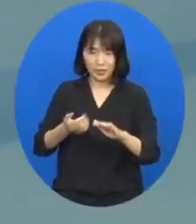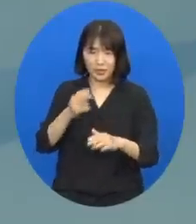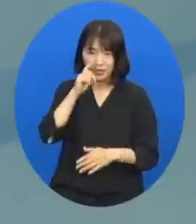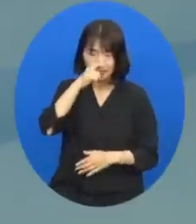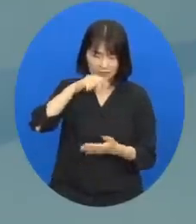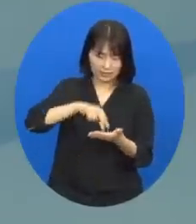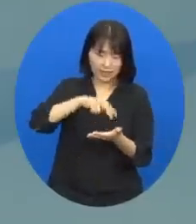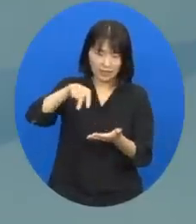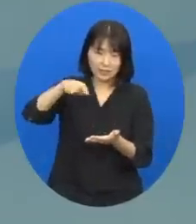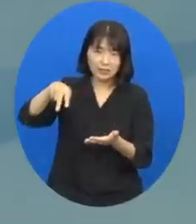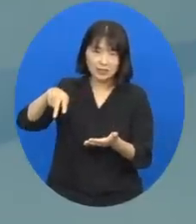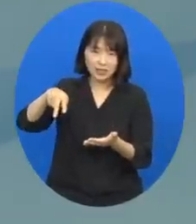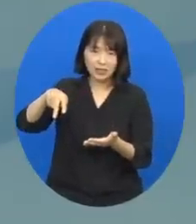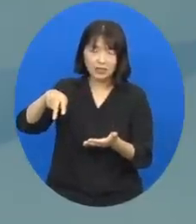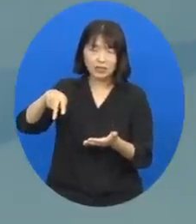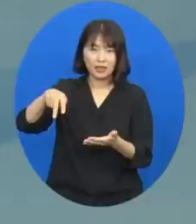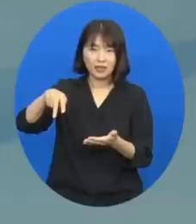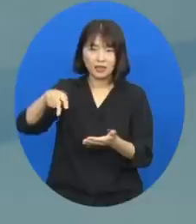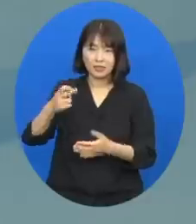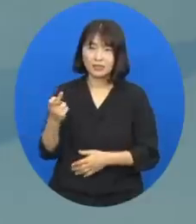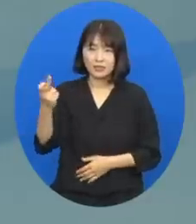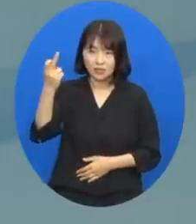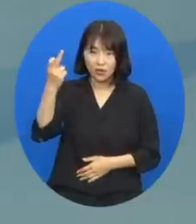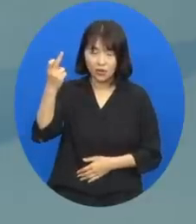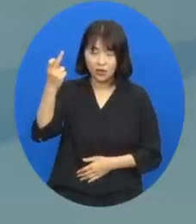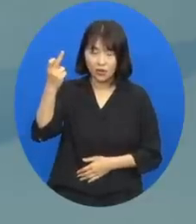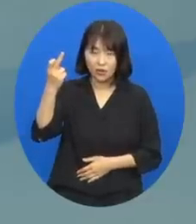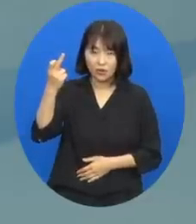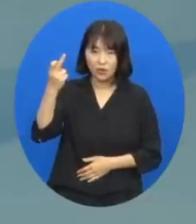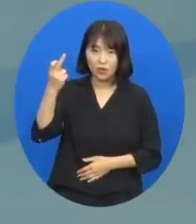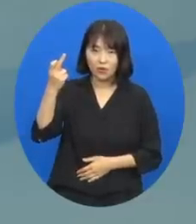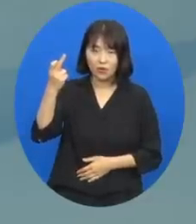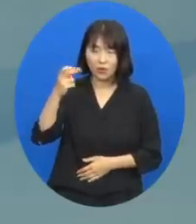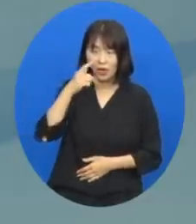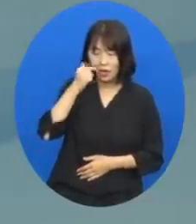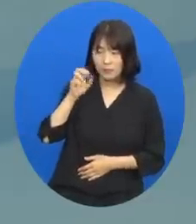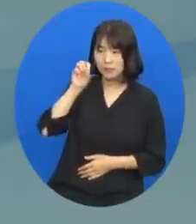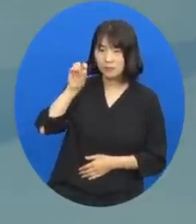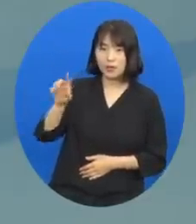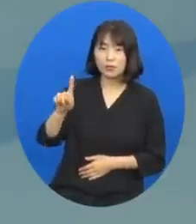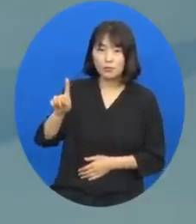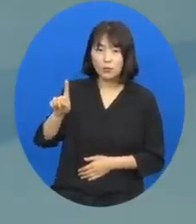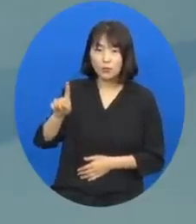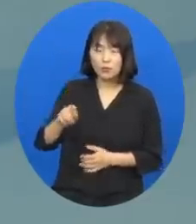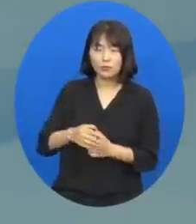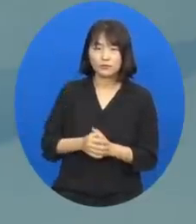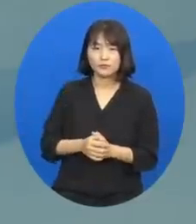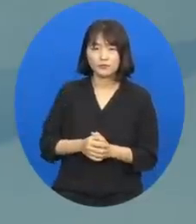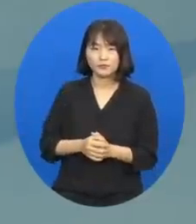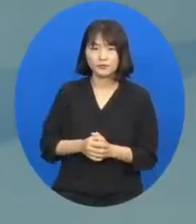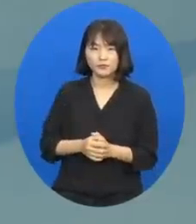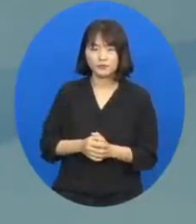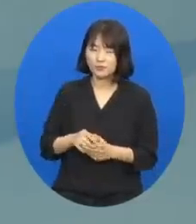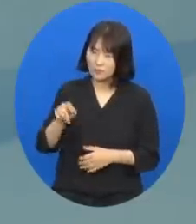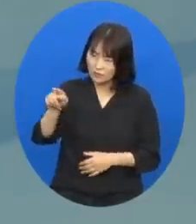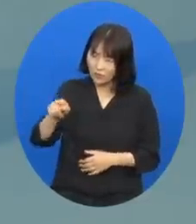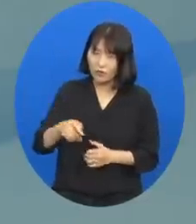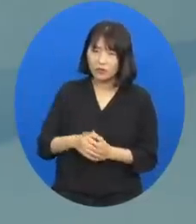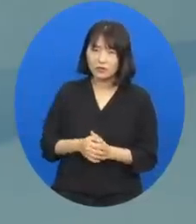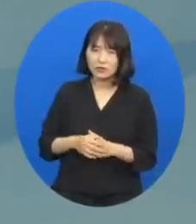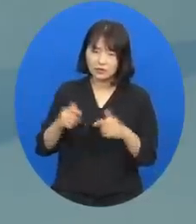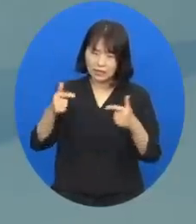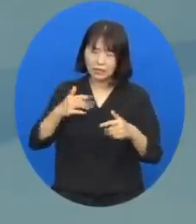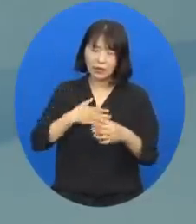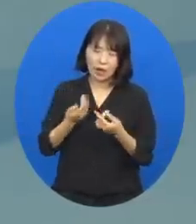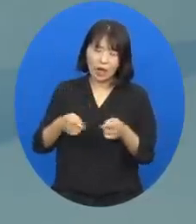되면 첫째 아들에게 아버지가 뭐라고 얘길 하죠 기억나십니까 이런 얘길 합니다 예야 너는 항상 나와 함께